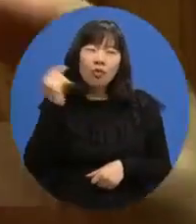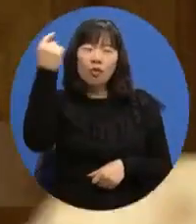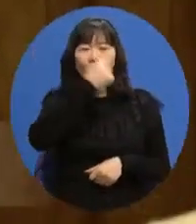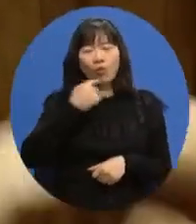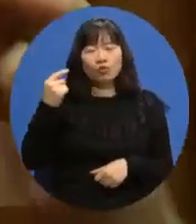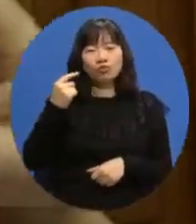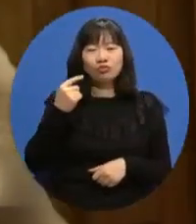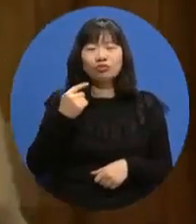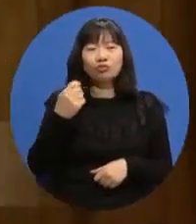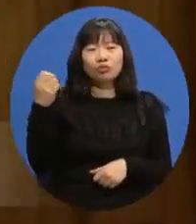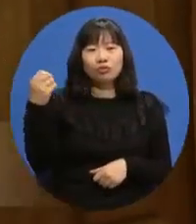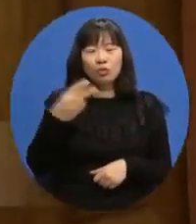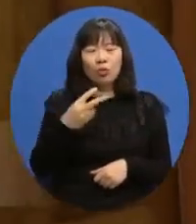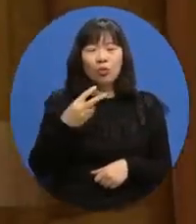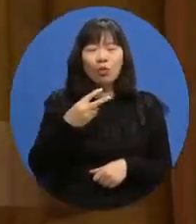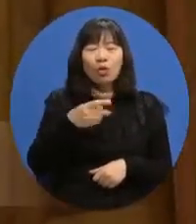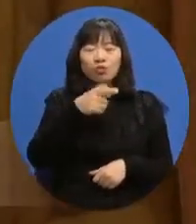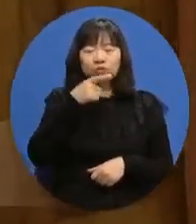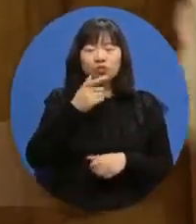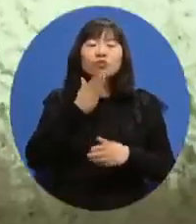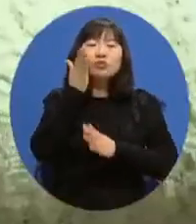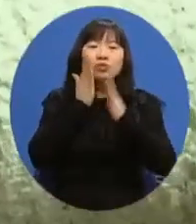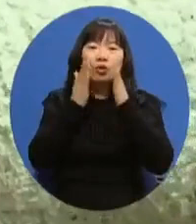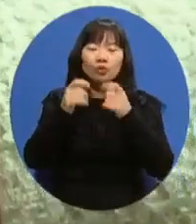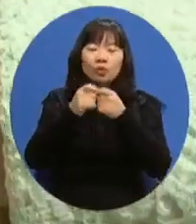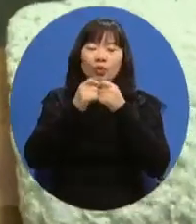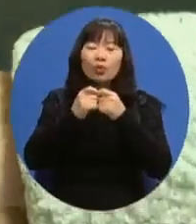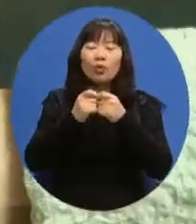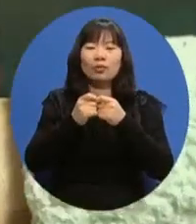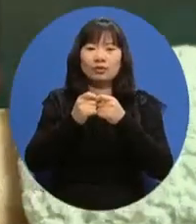얼굴 트지 않게 보습제도 꼼꼼히 바르고